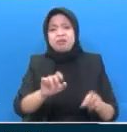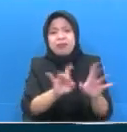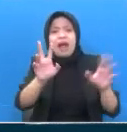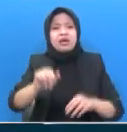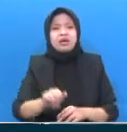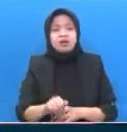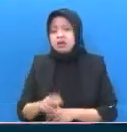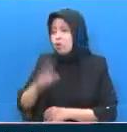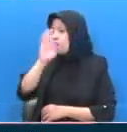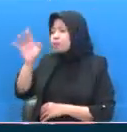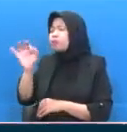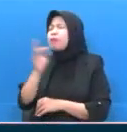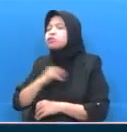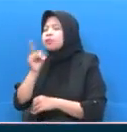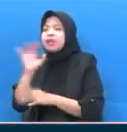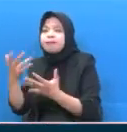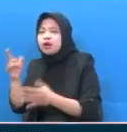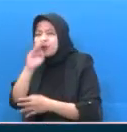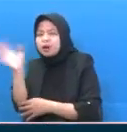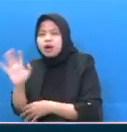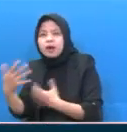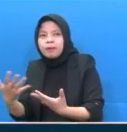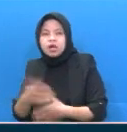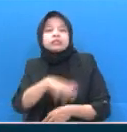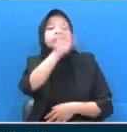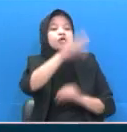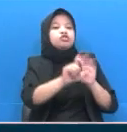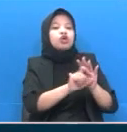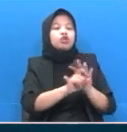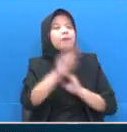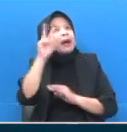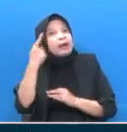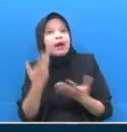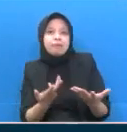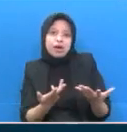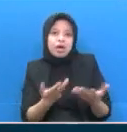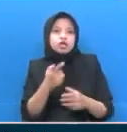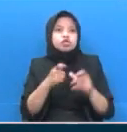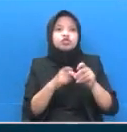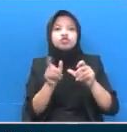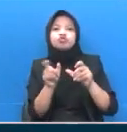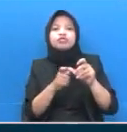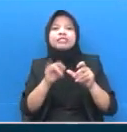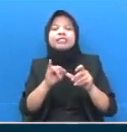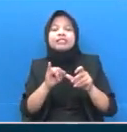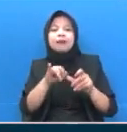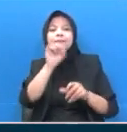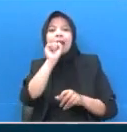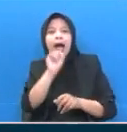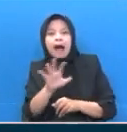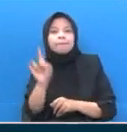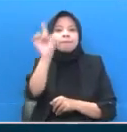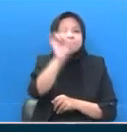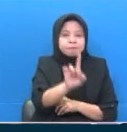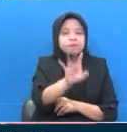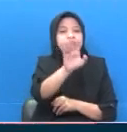Prof, nggak konsisten ya? Pertama kemarin si siapa namanya Susi yang akhirnya kan profil